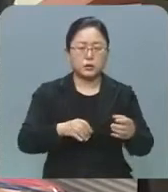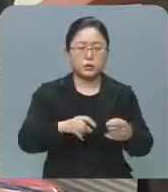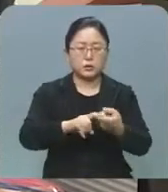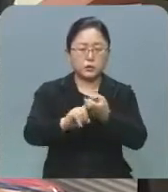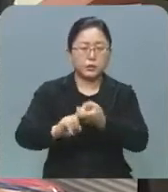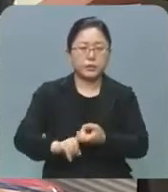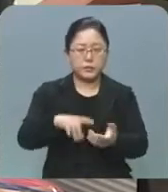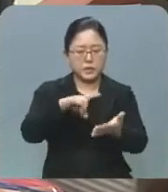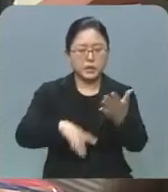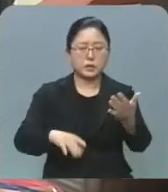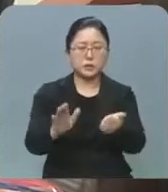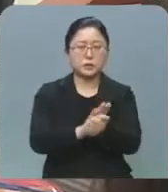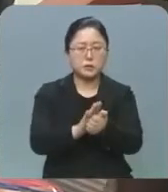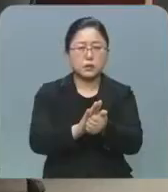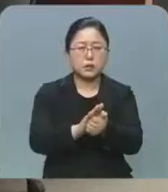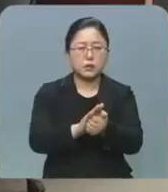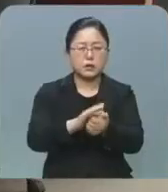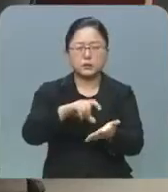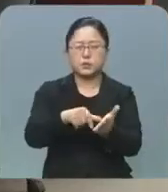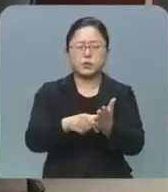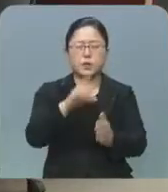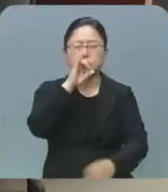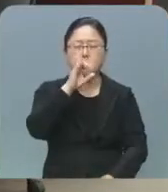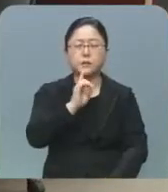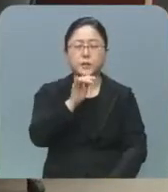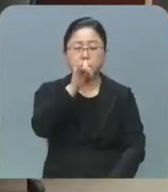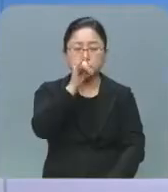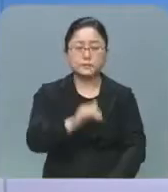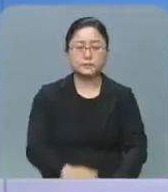관세 특혜를 적용받지 못한다고 밝혔습니다.